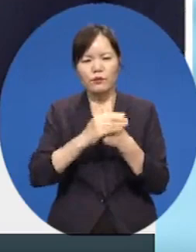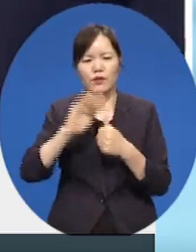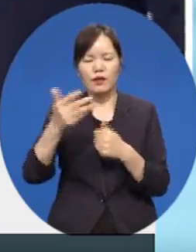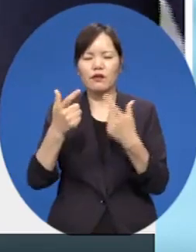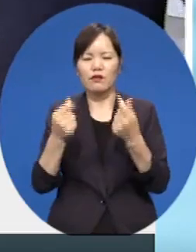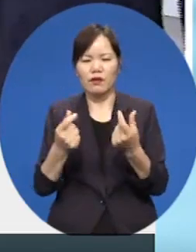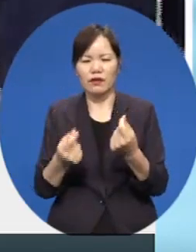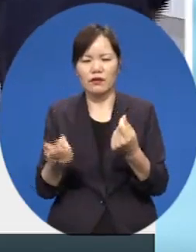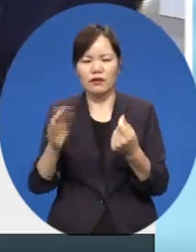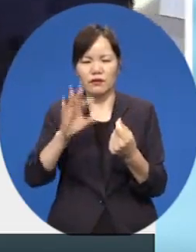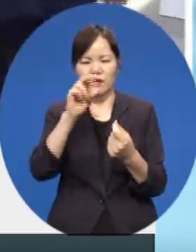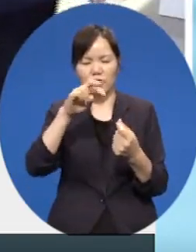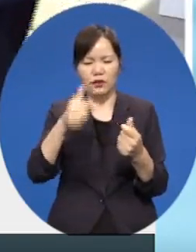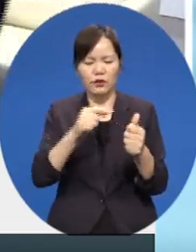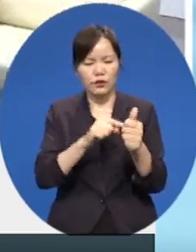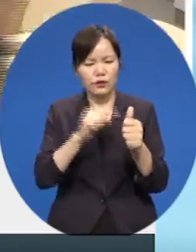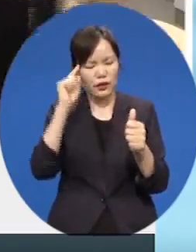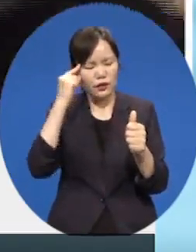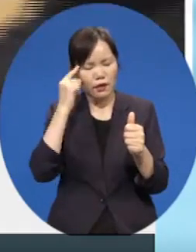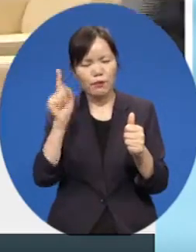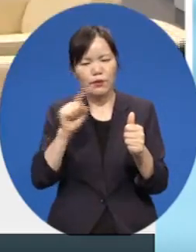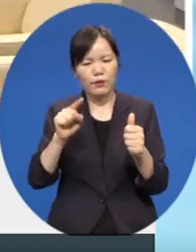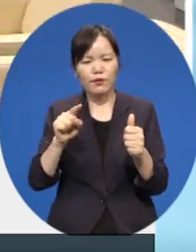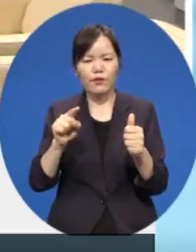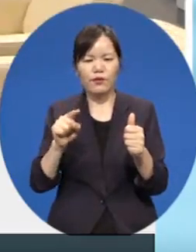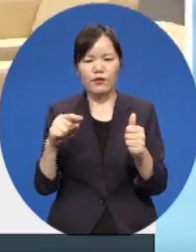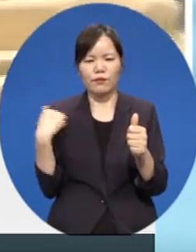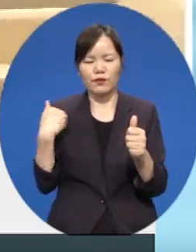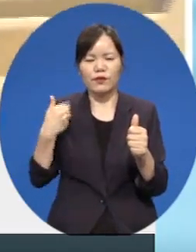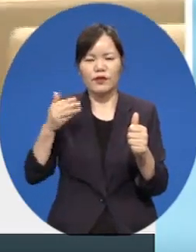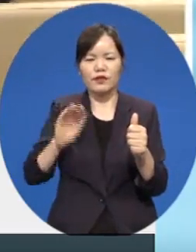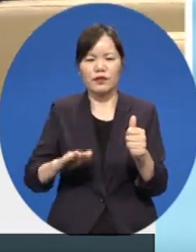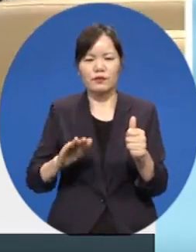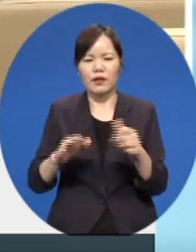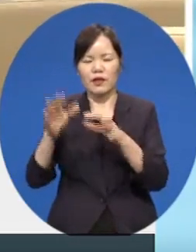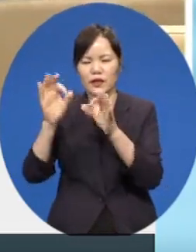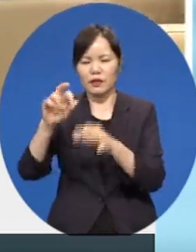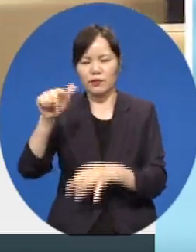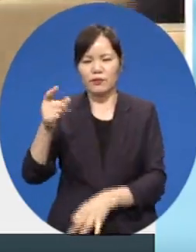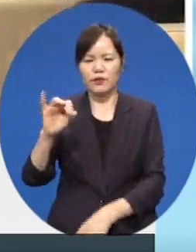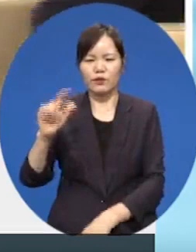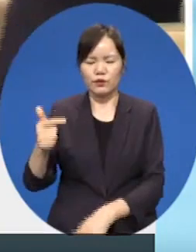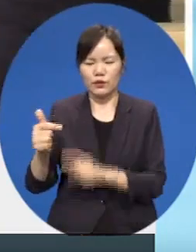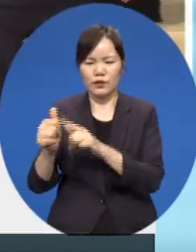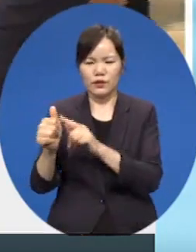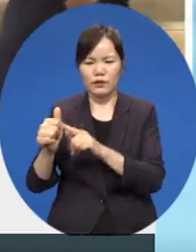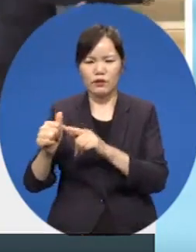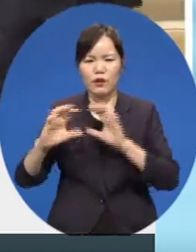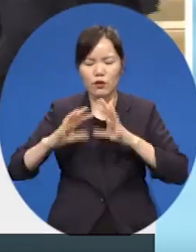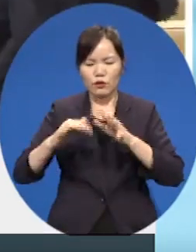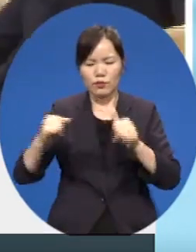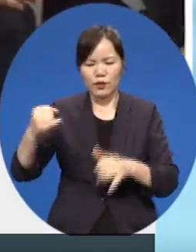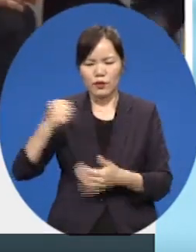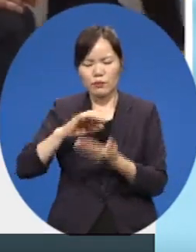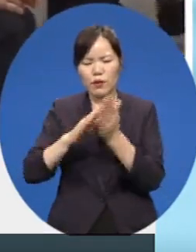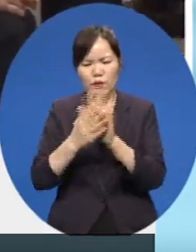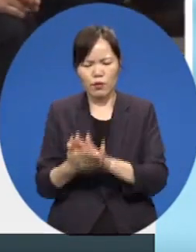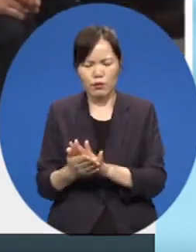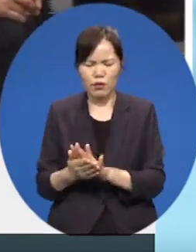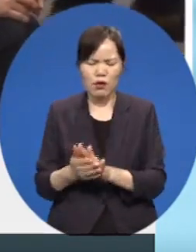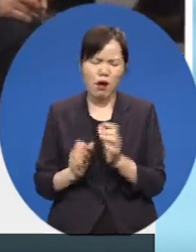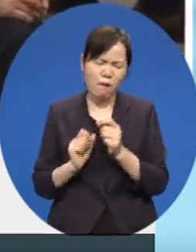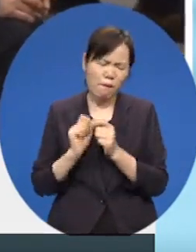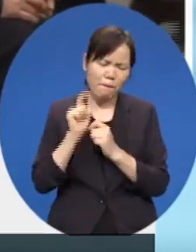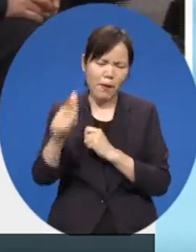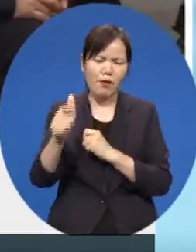어떻게 판단할지는. 근데 김종인 비대위원장은 이제까지도 국민의힘의 변화 아직 멀었다라고 얘기를 해온 사람이에요. 자,